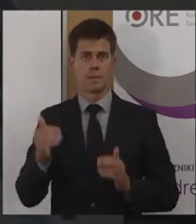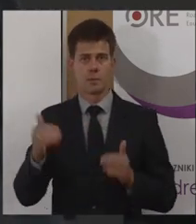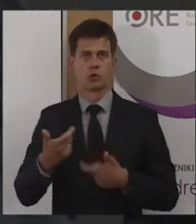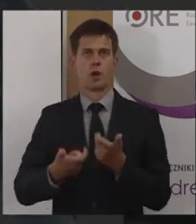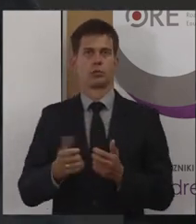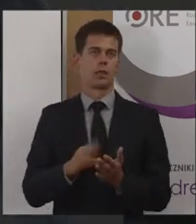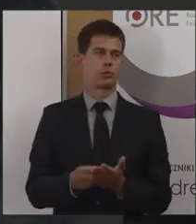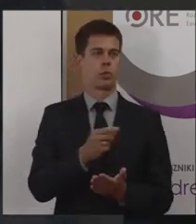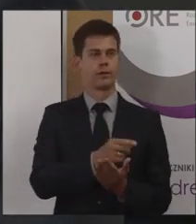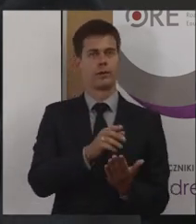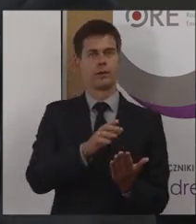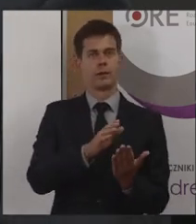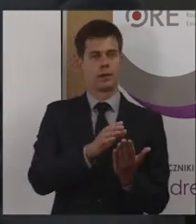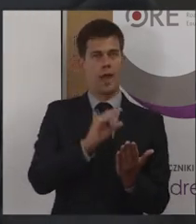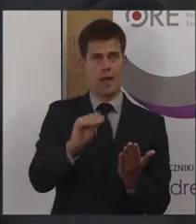te tyflografiki,